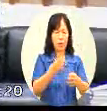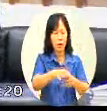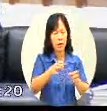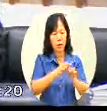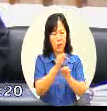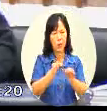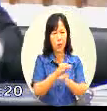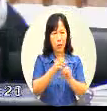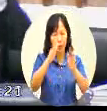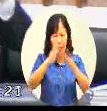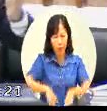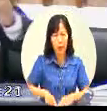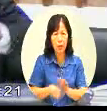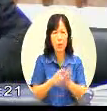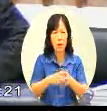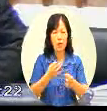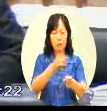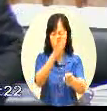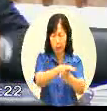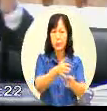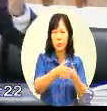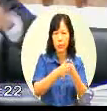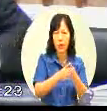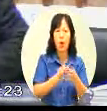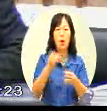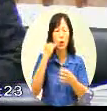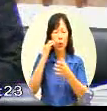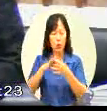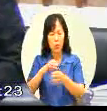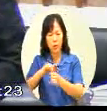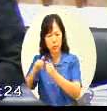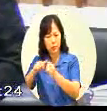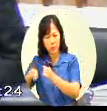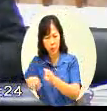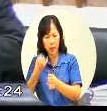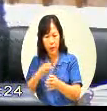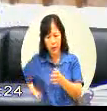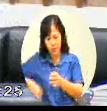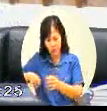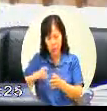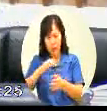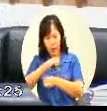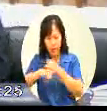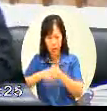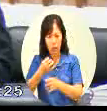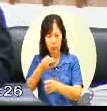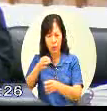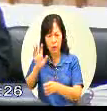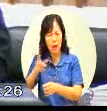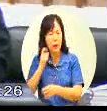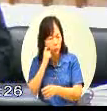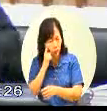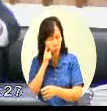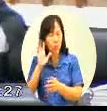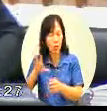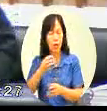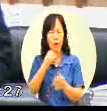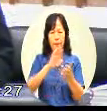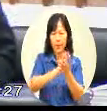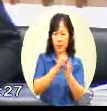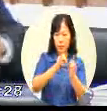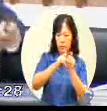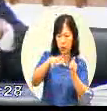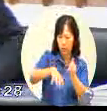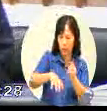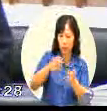补助啊。如果有民众因为这样生活有困难，那就社会局补助啊，就退税而已